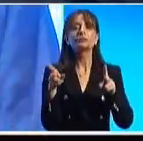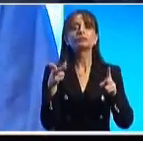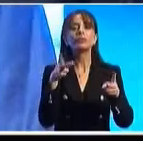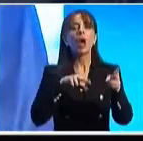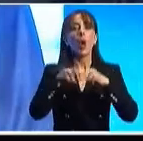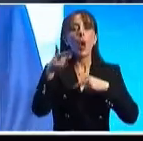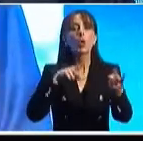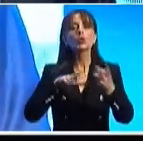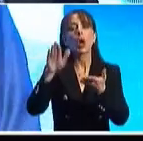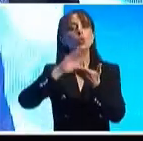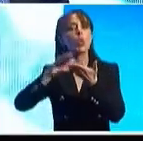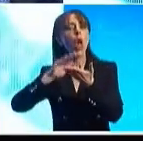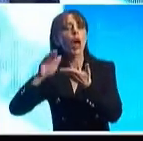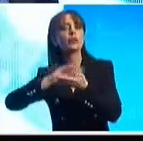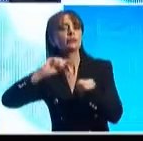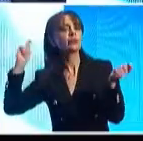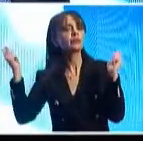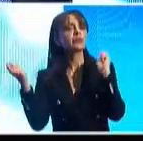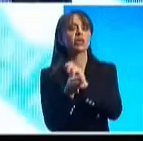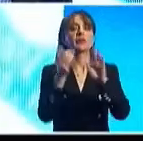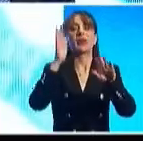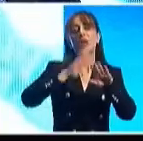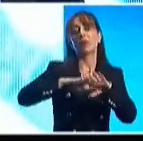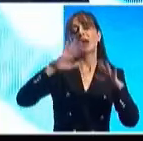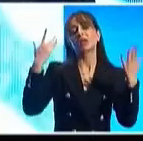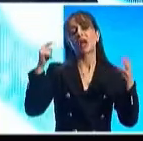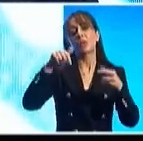düzenleyerek inşallah bu projemizi